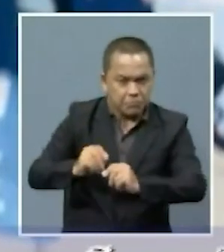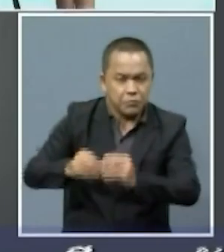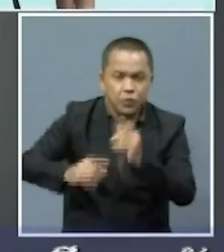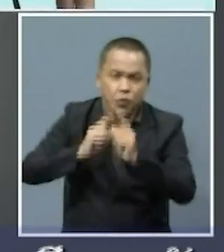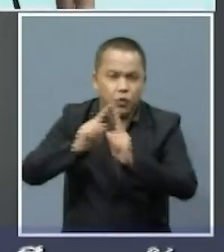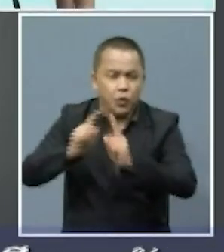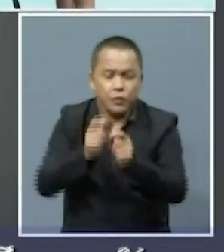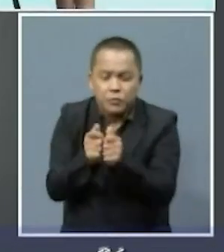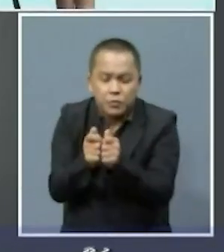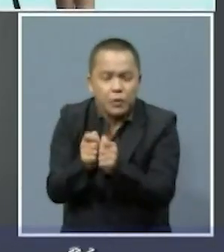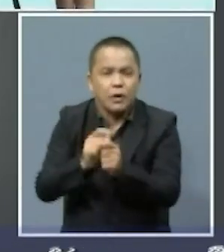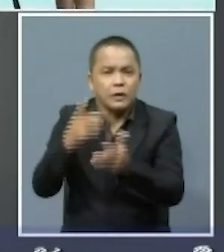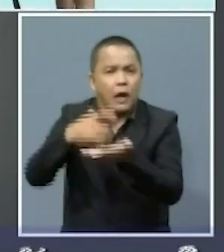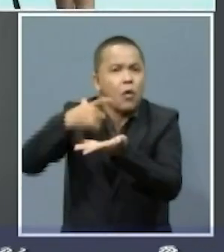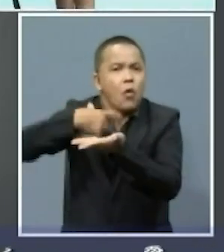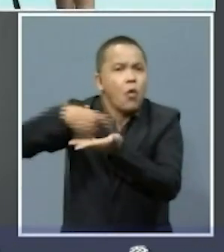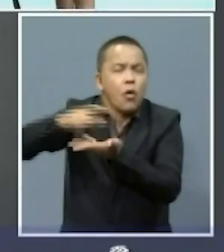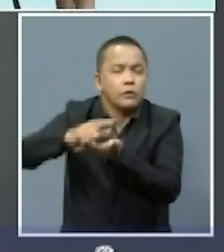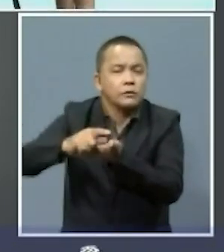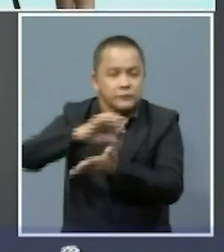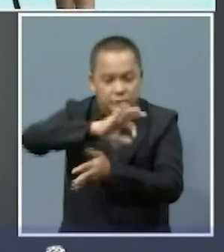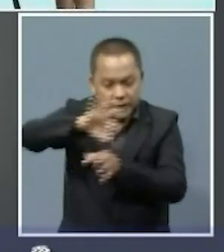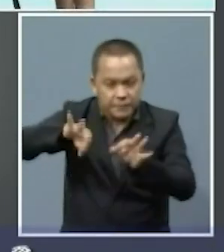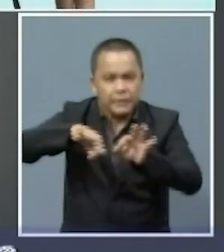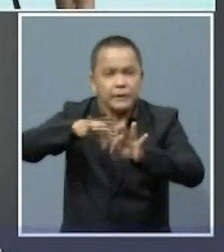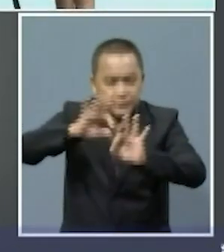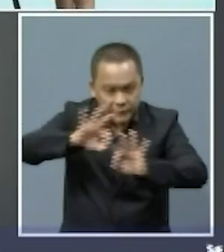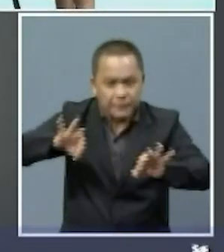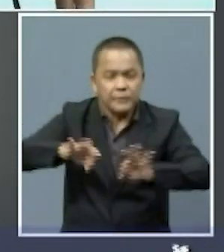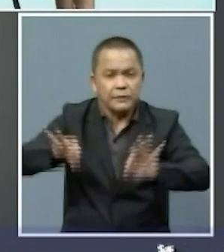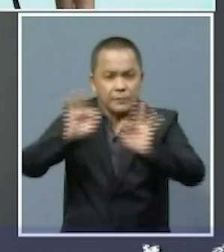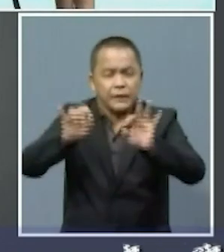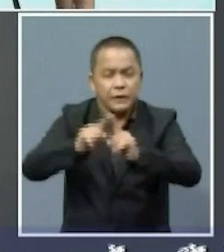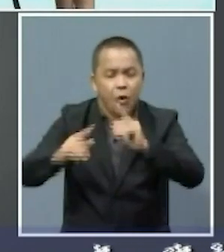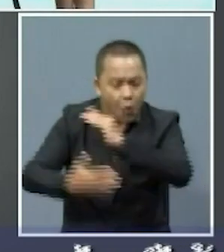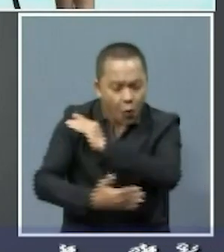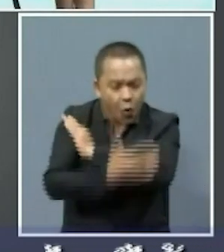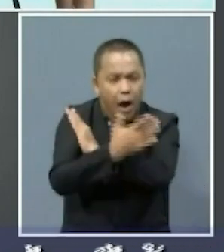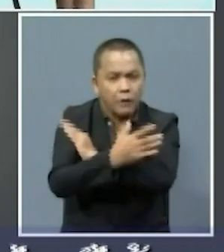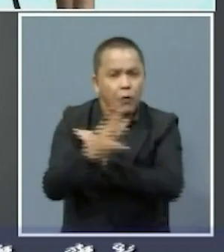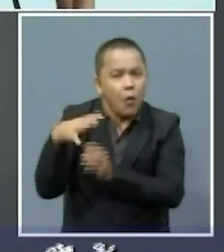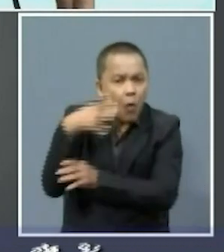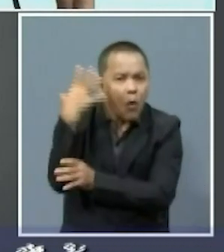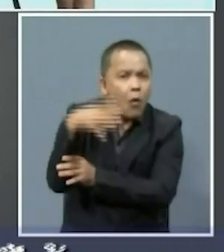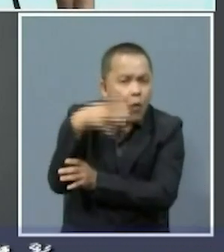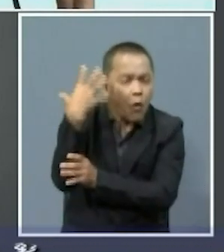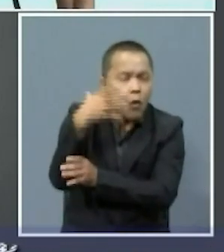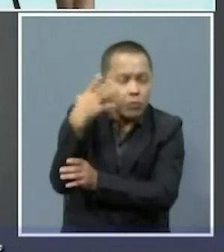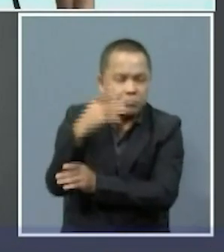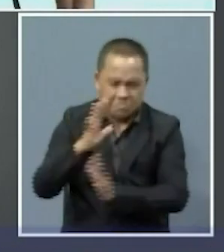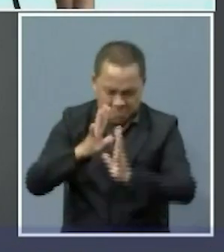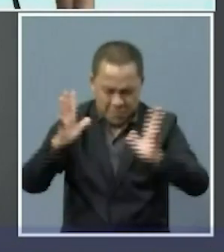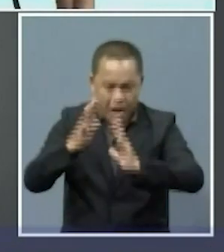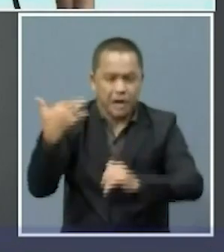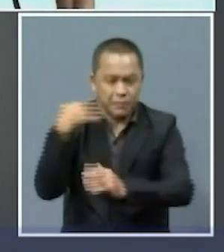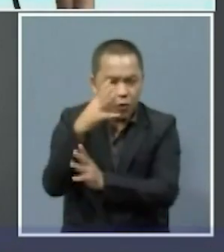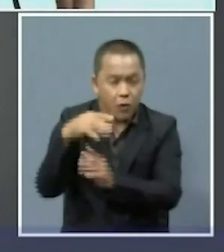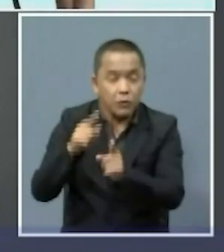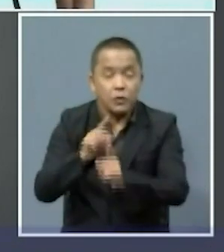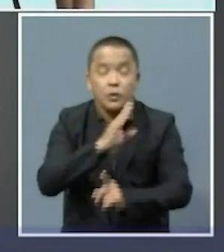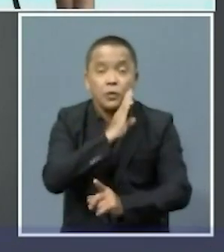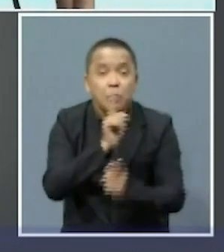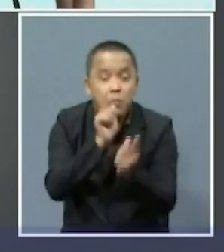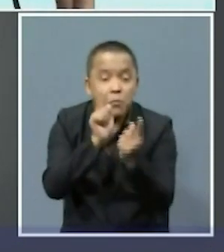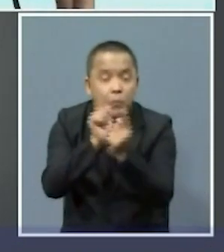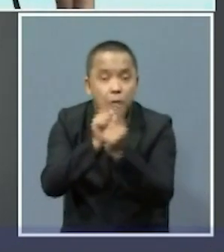ม่คุยแชทไม่โอนเงินบัญชีสื่อสังคมออนไลน์แบบนี้นะคะโอกาสที่จะเป็นเหยื่อของกลุ่มมิจฉาชีพจะบอกว่าเยอะมากๆถ้าคุณผู้ช